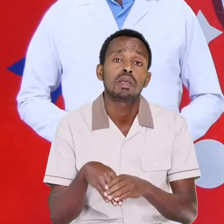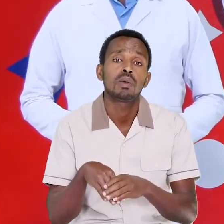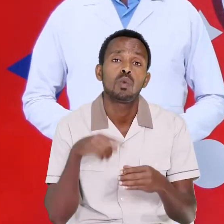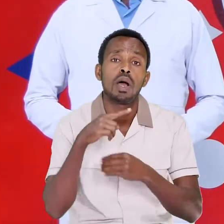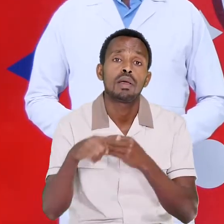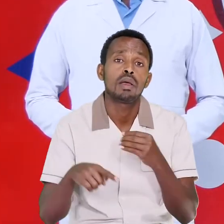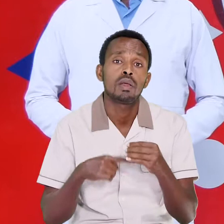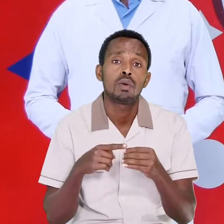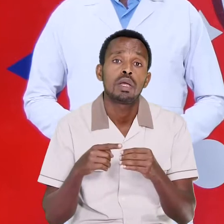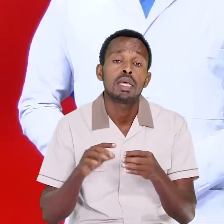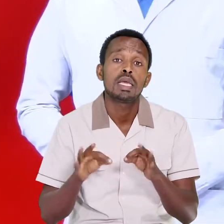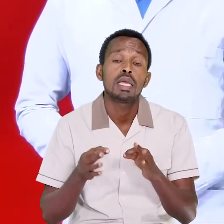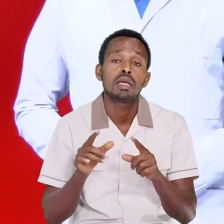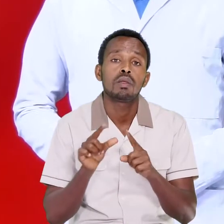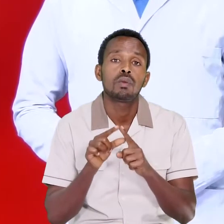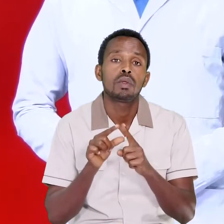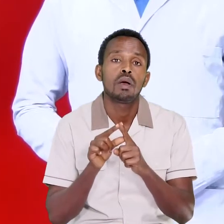waa'ee hiika jechootaa